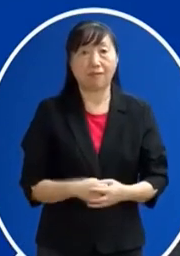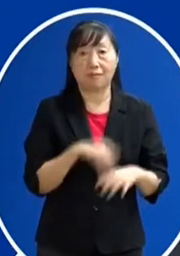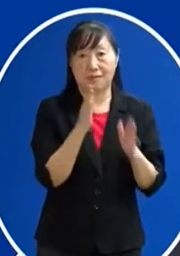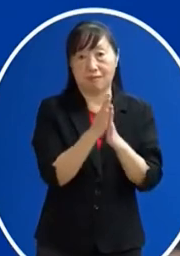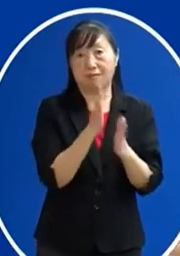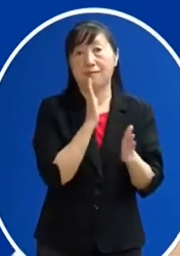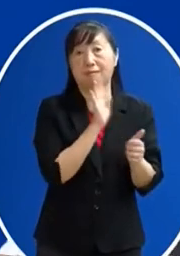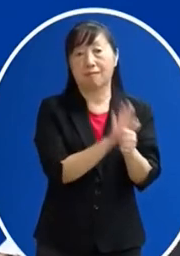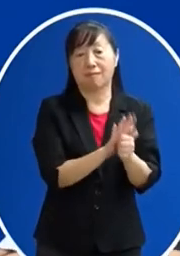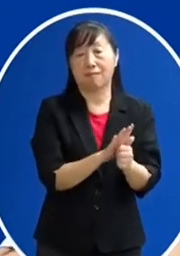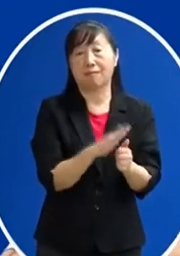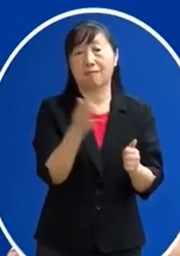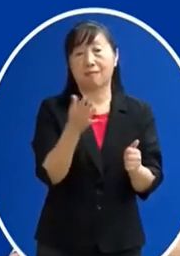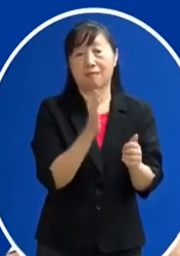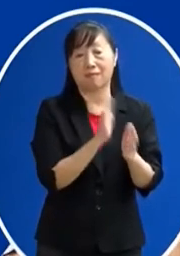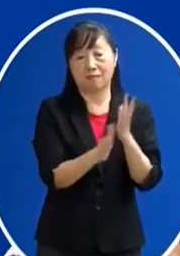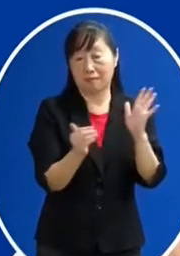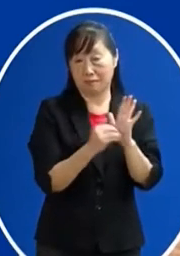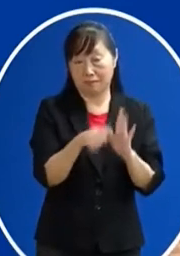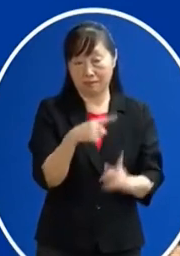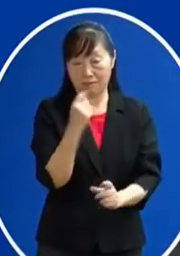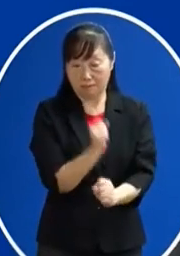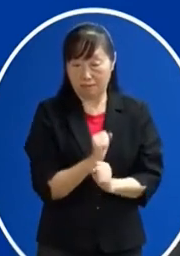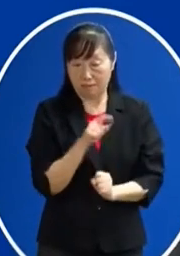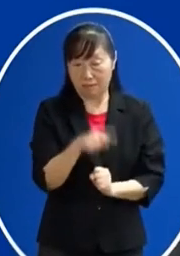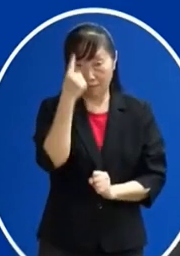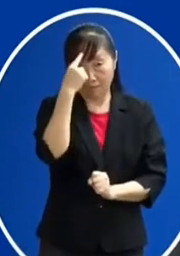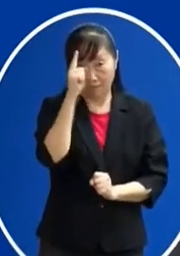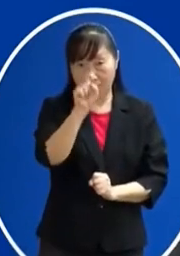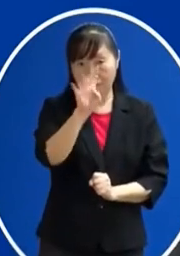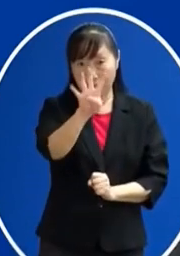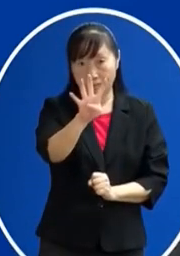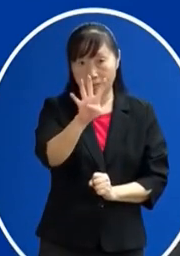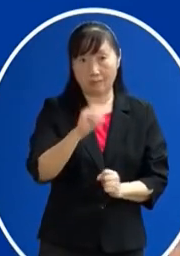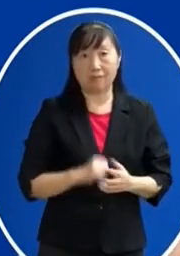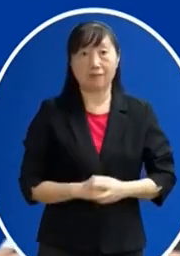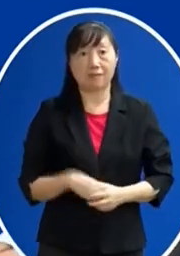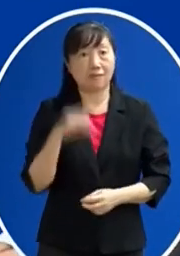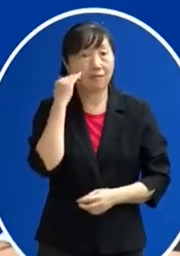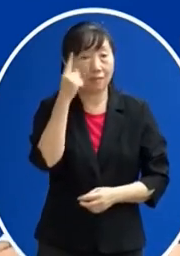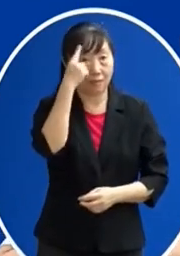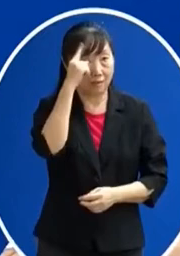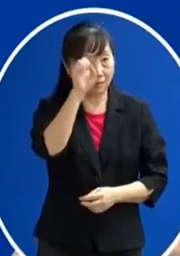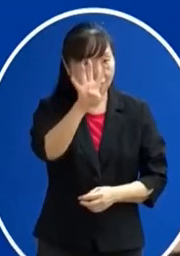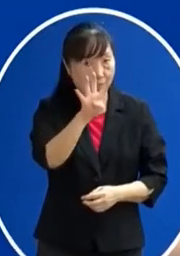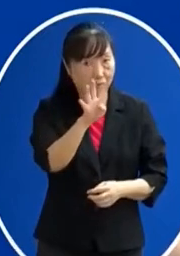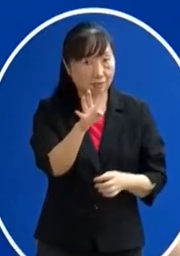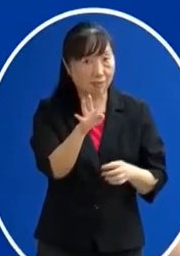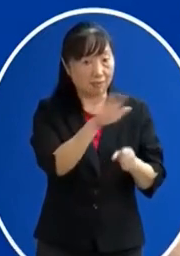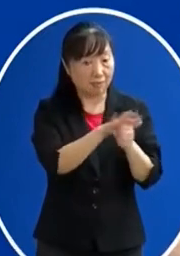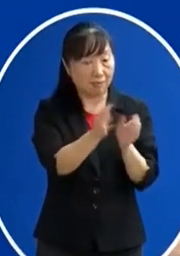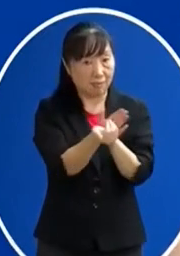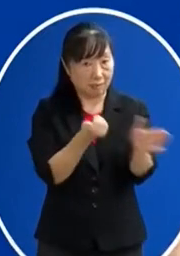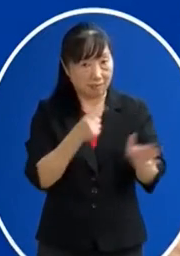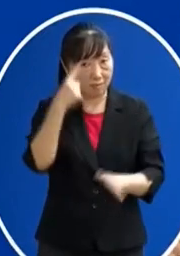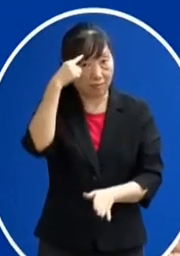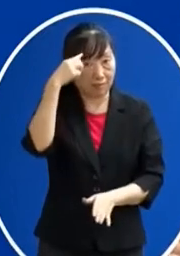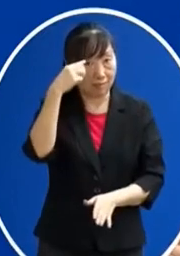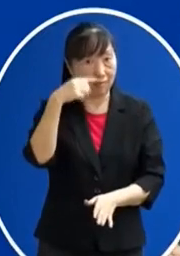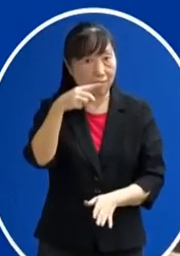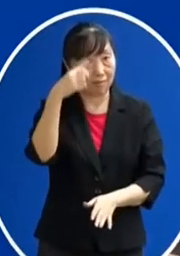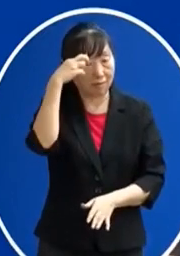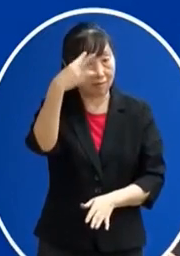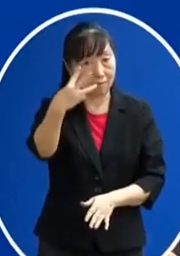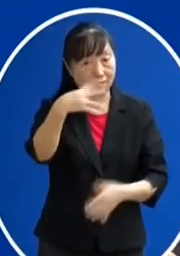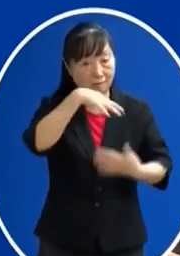安排做观察。那在这个14天的这个期间期满之前呢，3天内一样